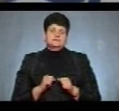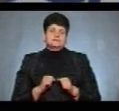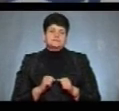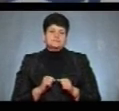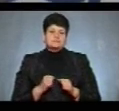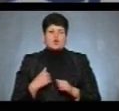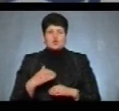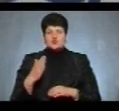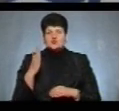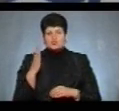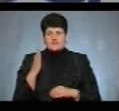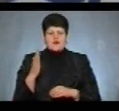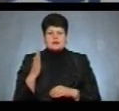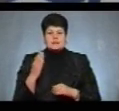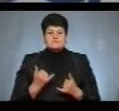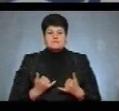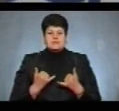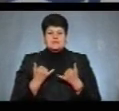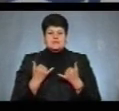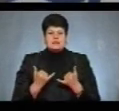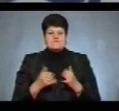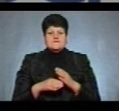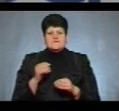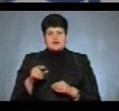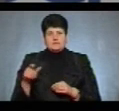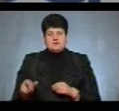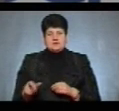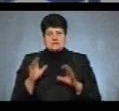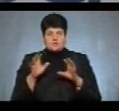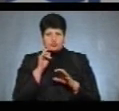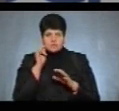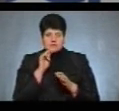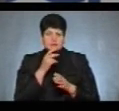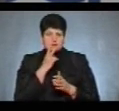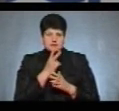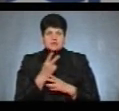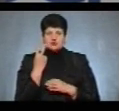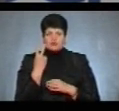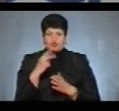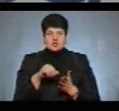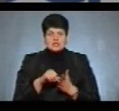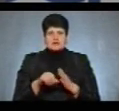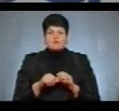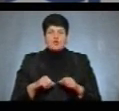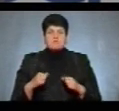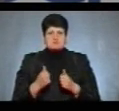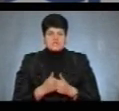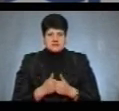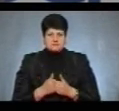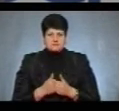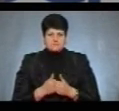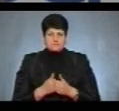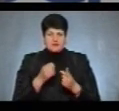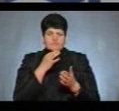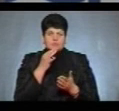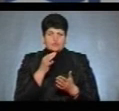організовував голосування для виборців. Тобто законом України передбачено, що двоє членів комісії